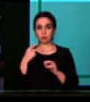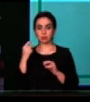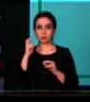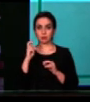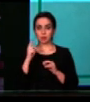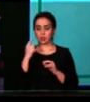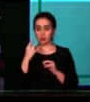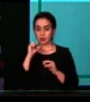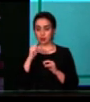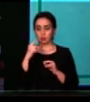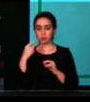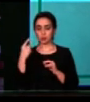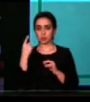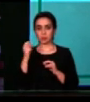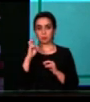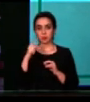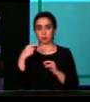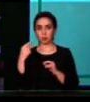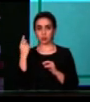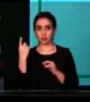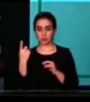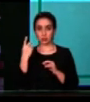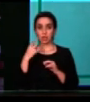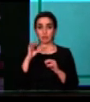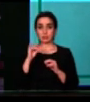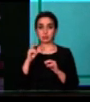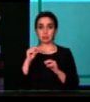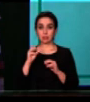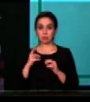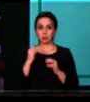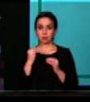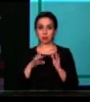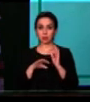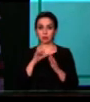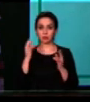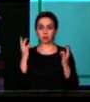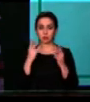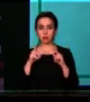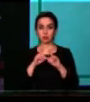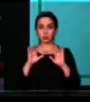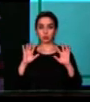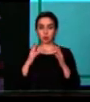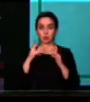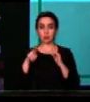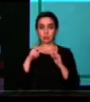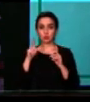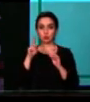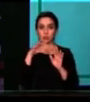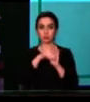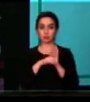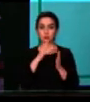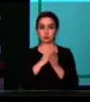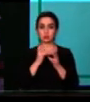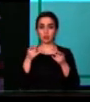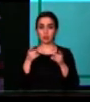Б минус 1. Затем нам нужно выбрать такое случайное число D, чтобы оно принадлежало